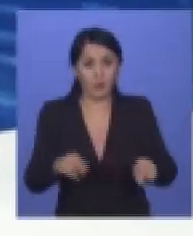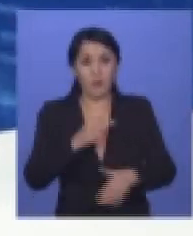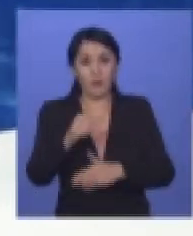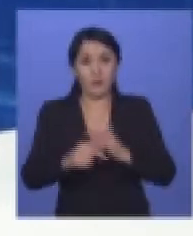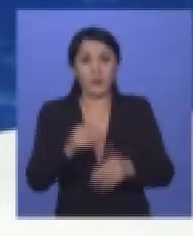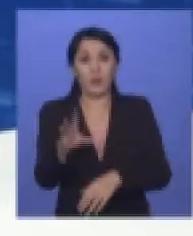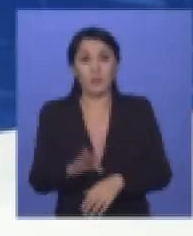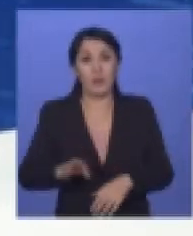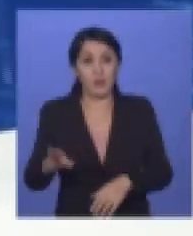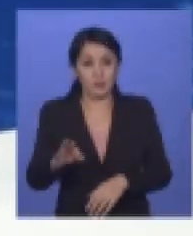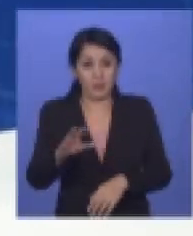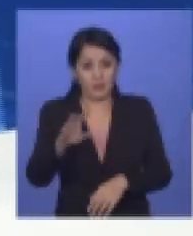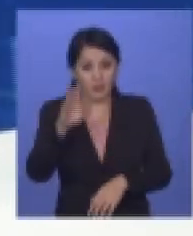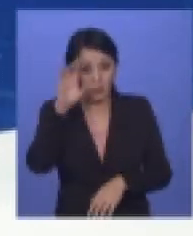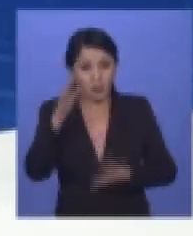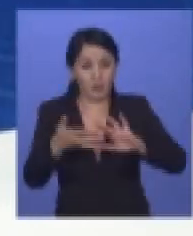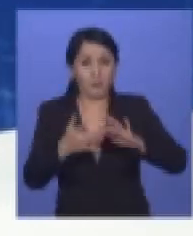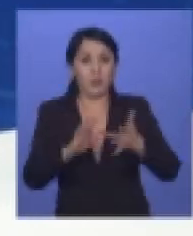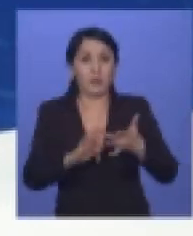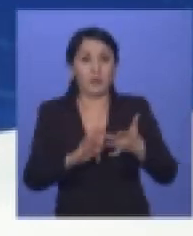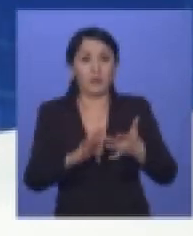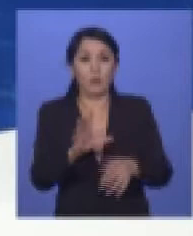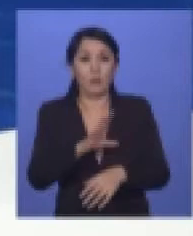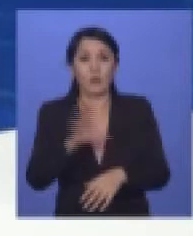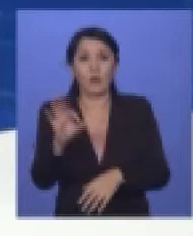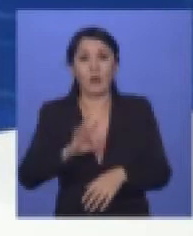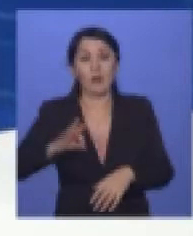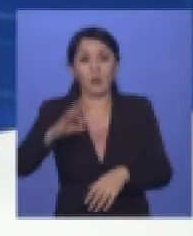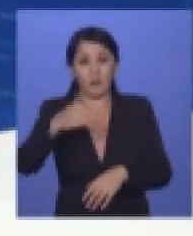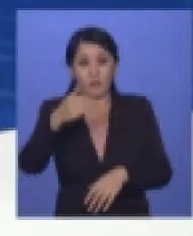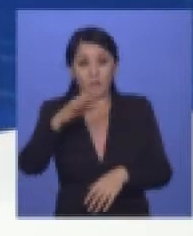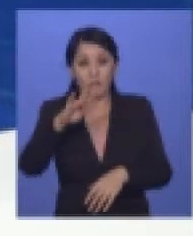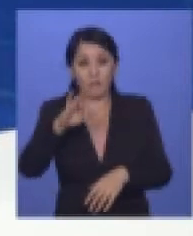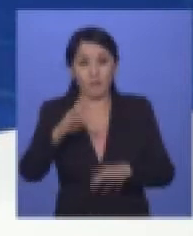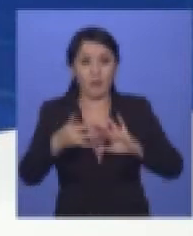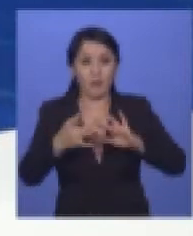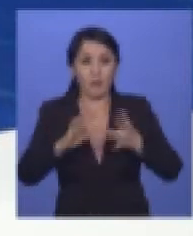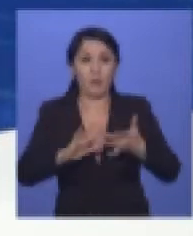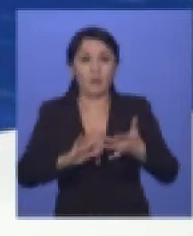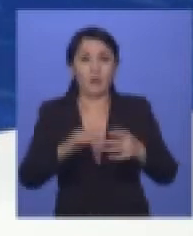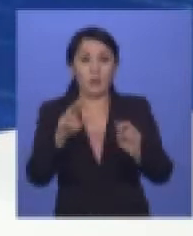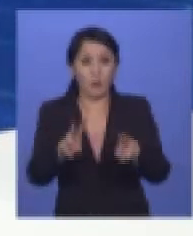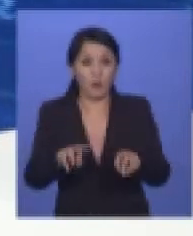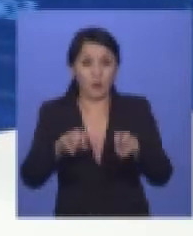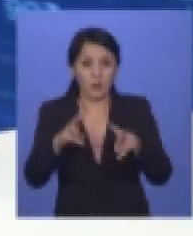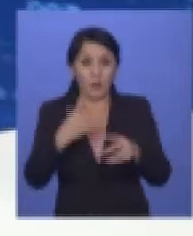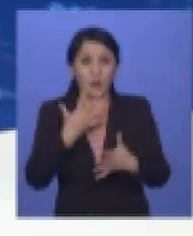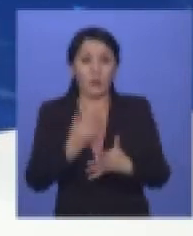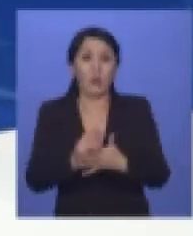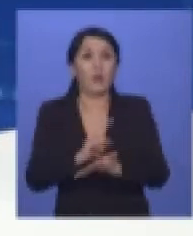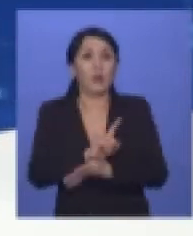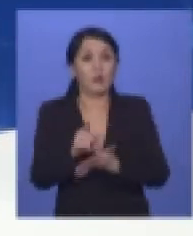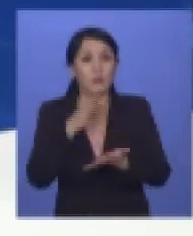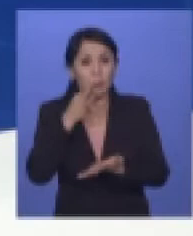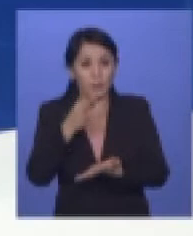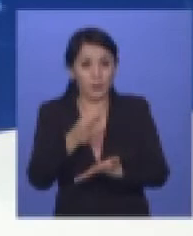Петропавлда облыс бойынша мемлекеттік қызметтердің онлайн жәрмеңкесі өтті. Облыс тұрғындары Facebook әлеуметтік желісі арқылы мамандарға өздерін мазалаған